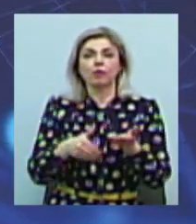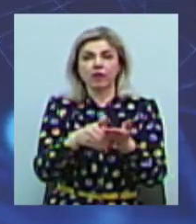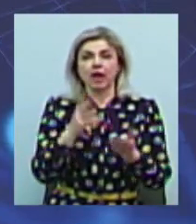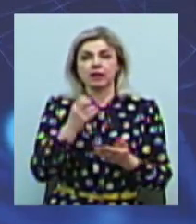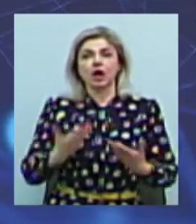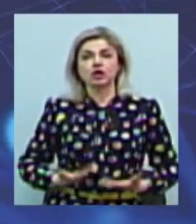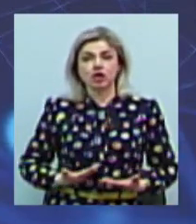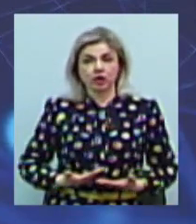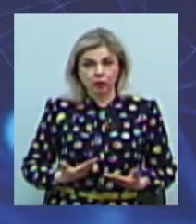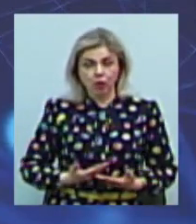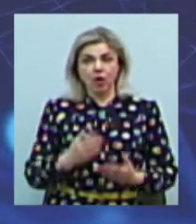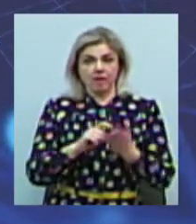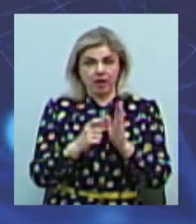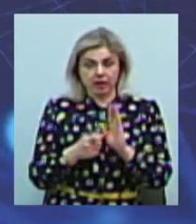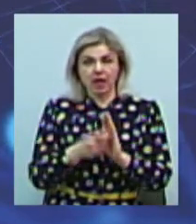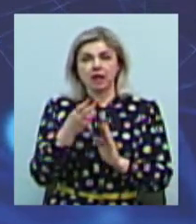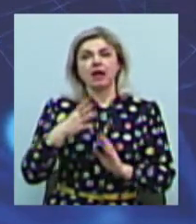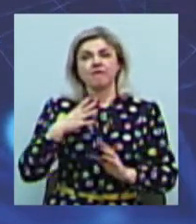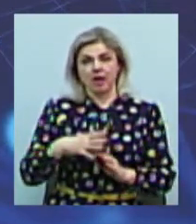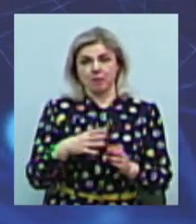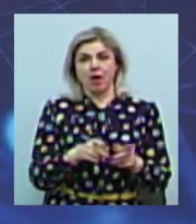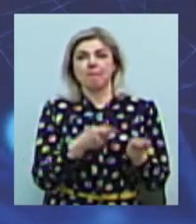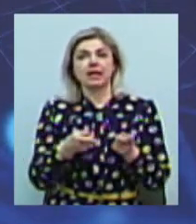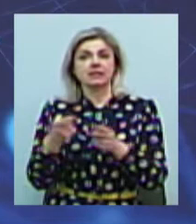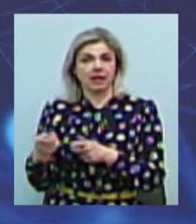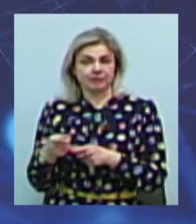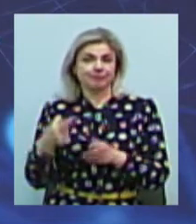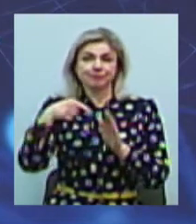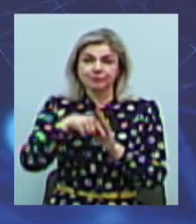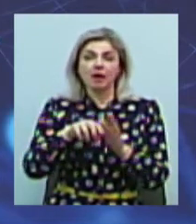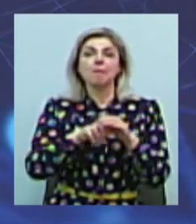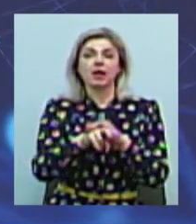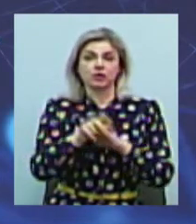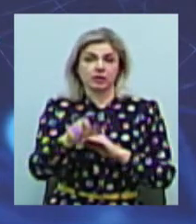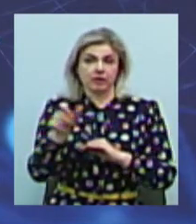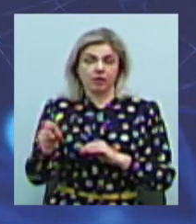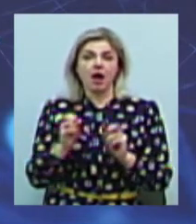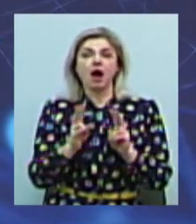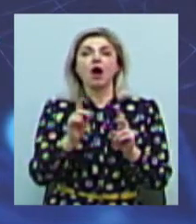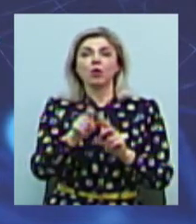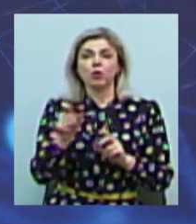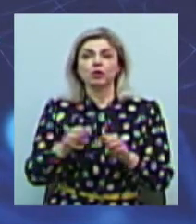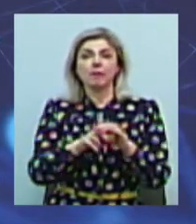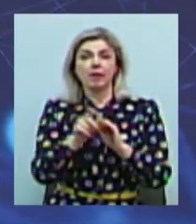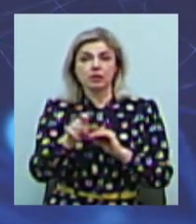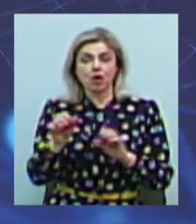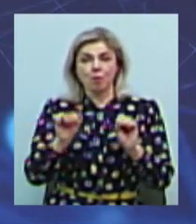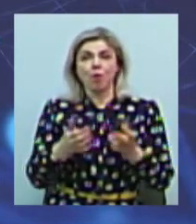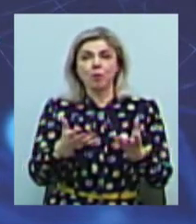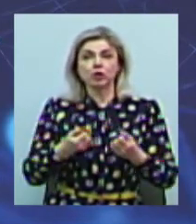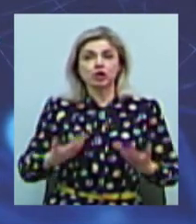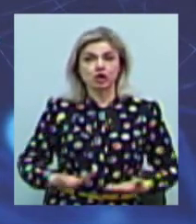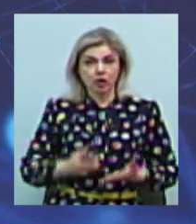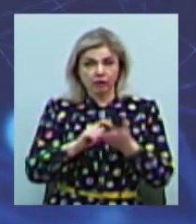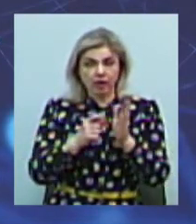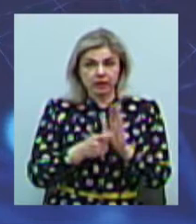для вимушених переселенців. Як вимушений переселенець може отримати у користування житло за урядовою програмою?